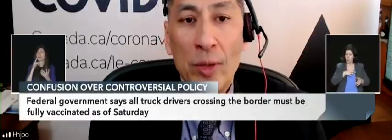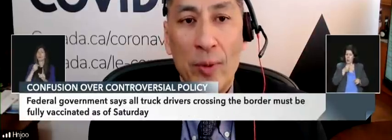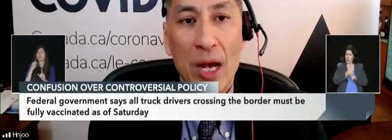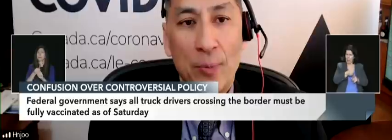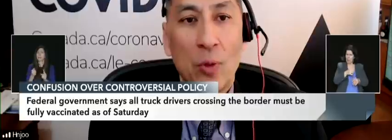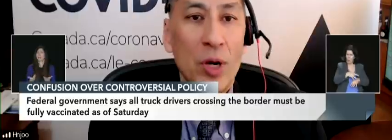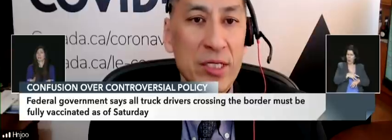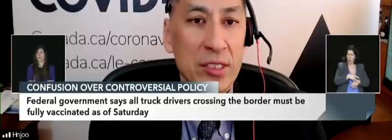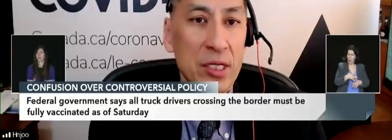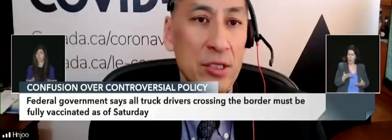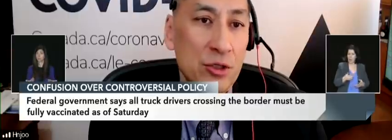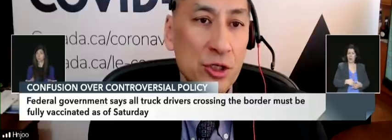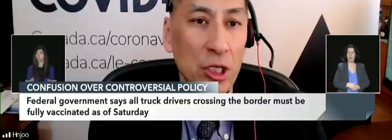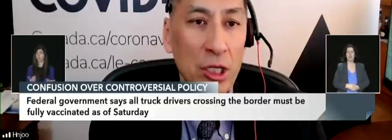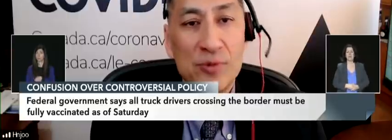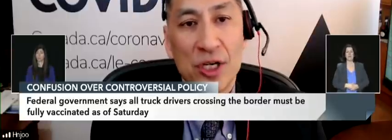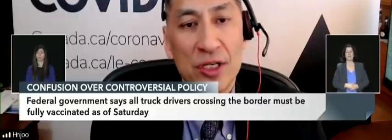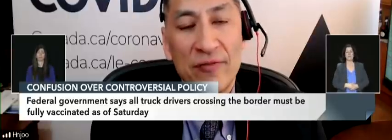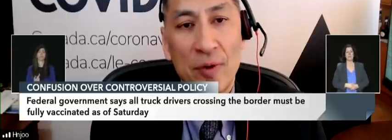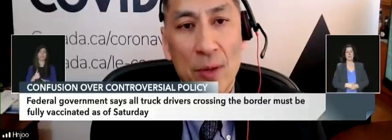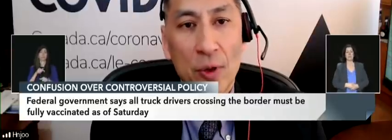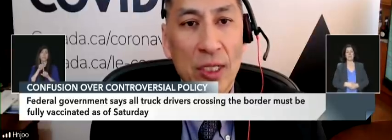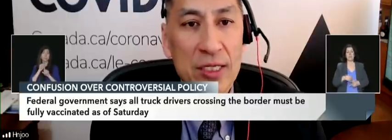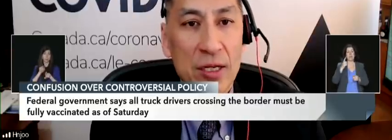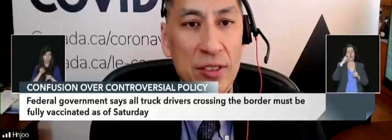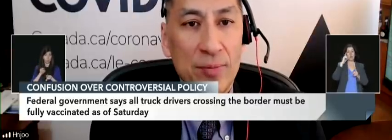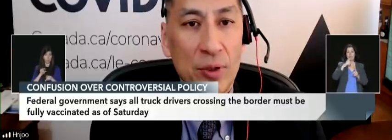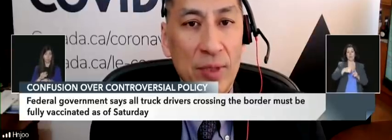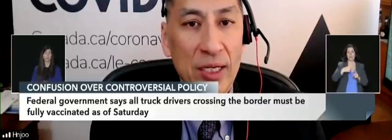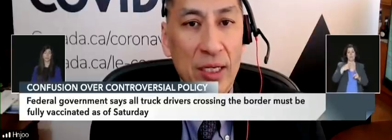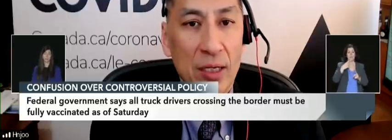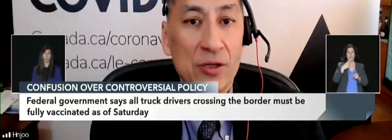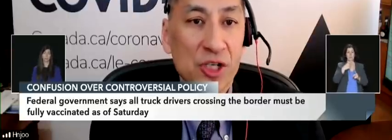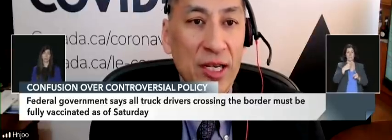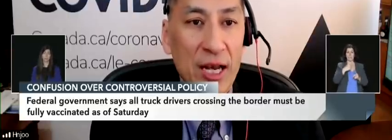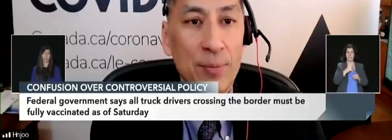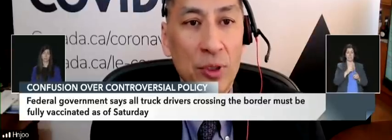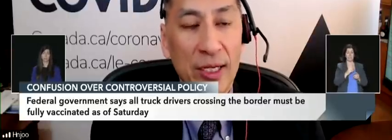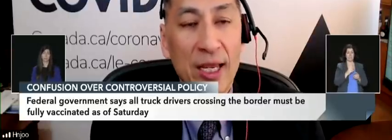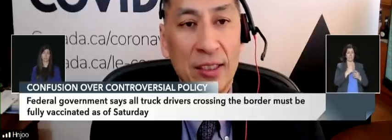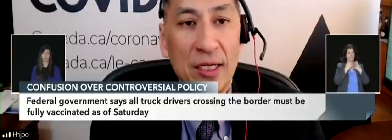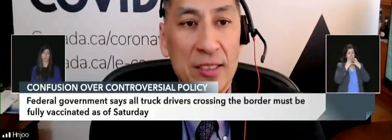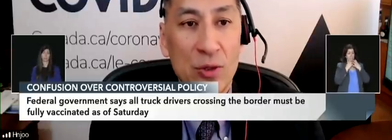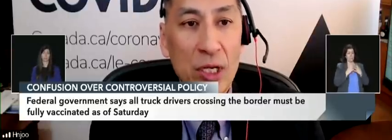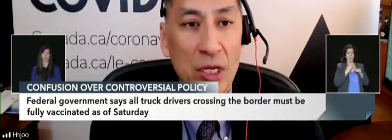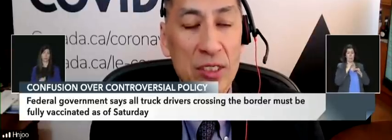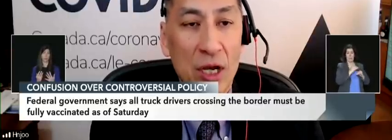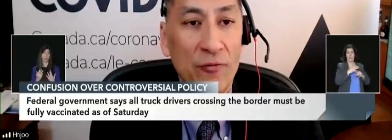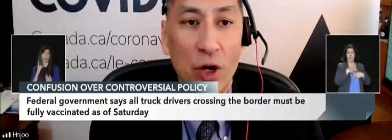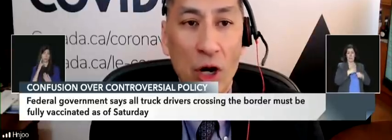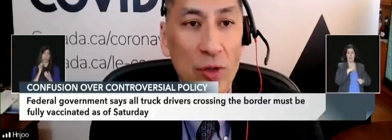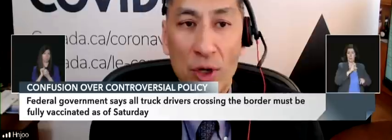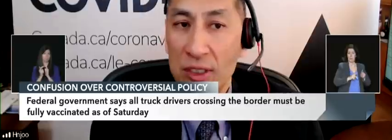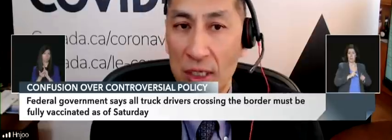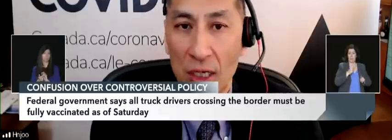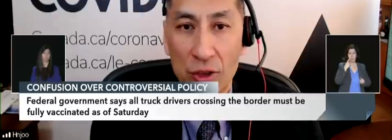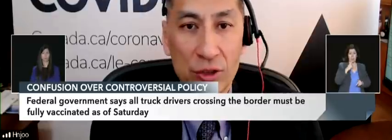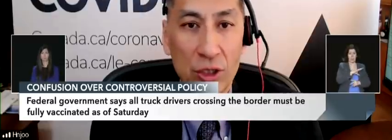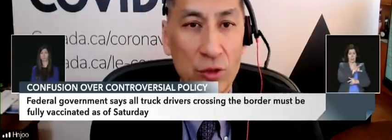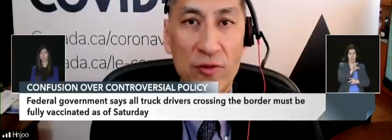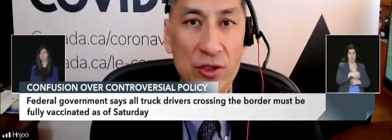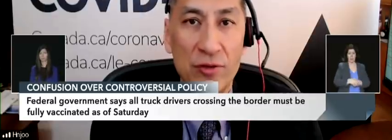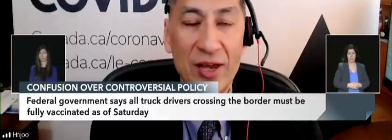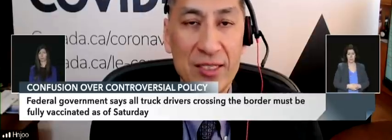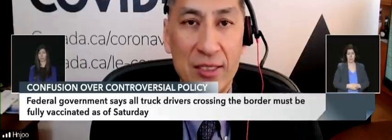Oui, pour moi c'est toujours l'objectif pour la santé publique en général pour le Canada c'est oui, on va augmenter